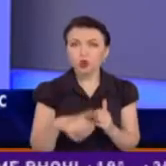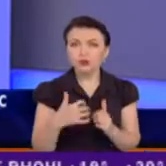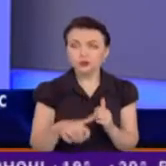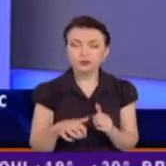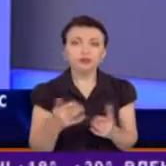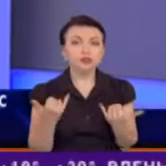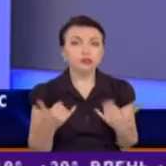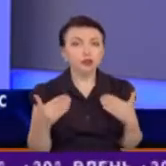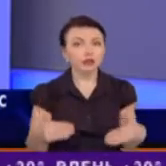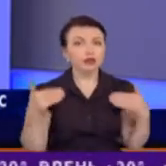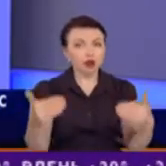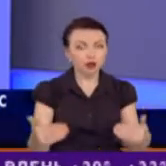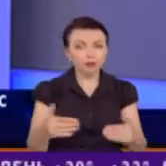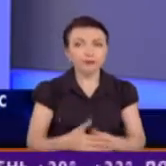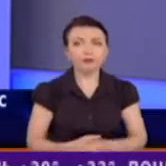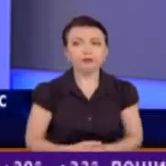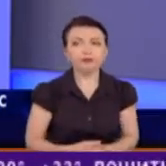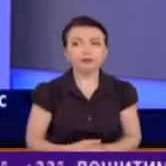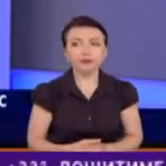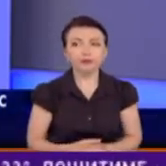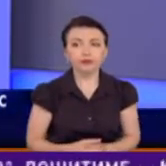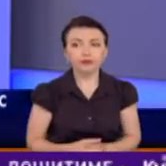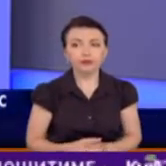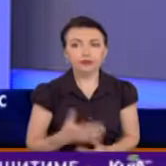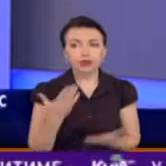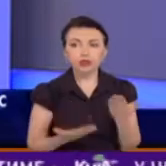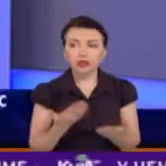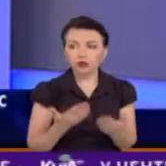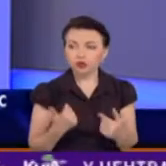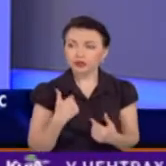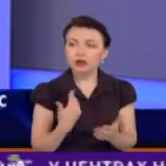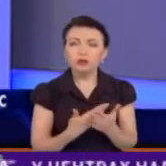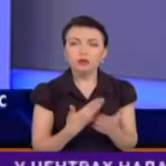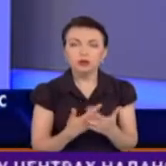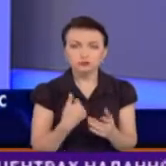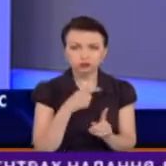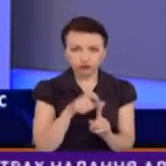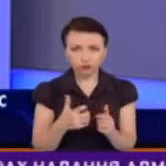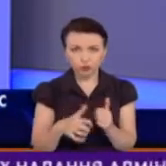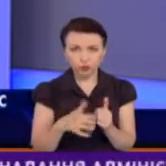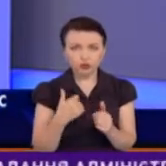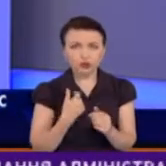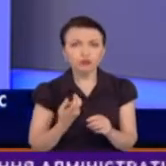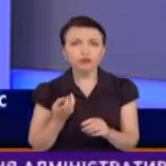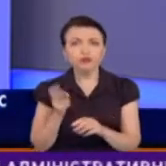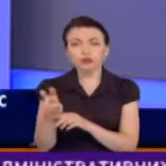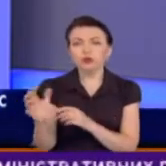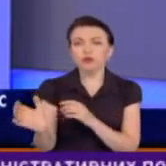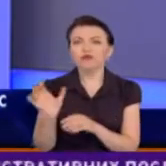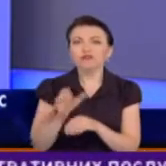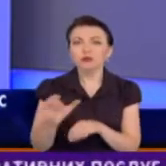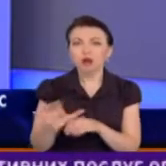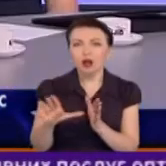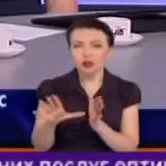Тепер рухаємося далі. Тобто, якщо я, наприклад, трейдер, я прийшла до вас до генерації, і